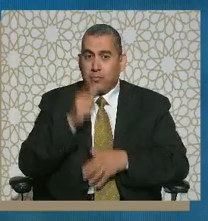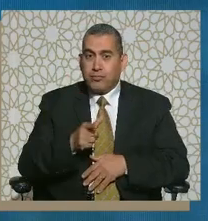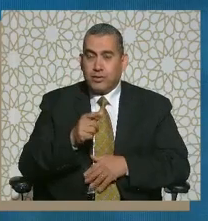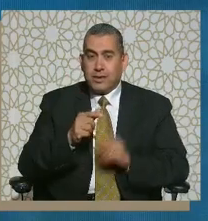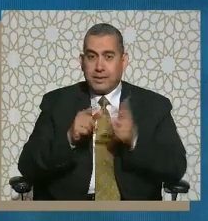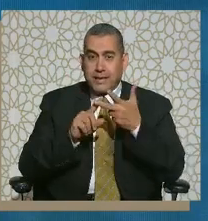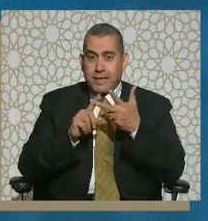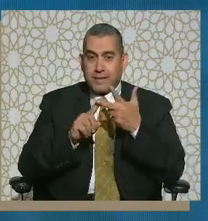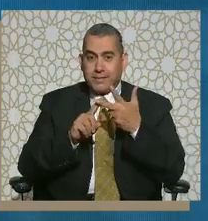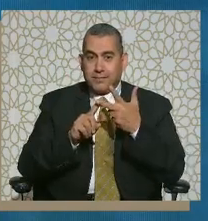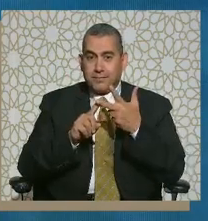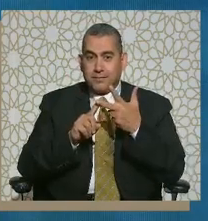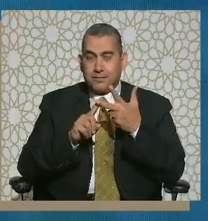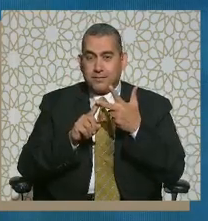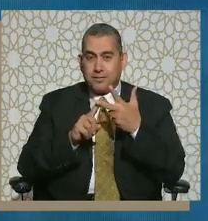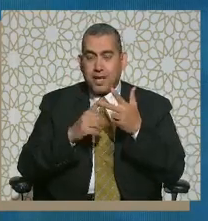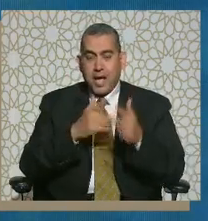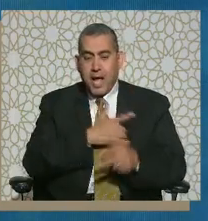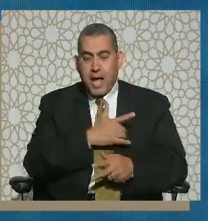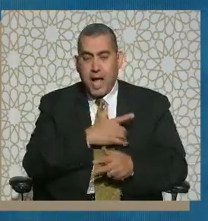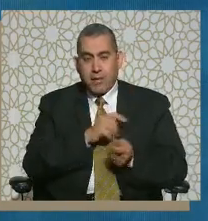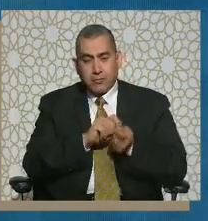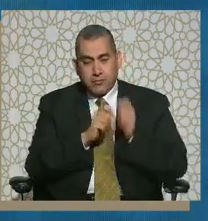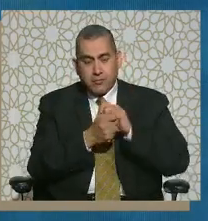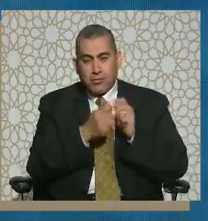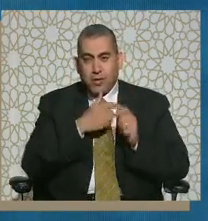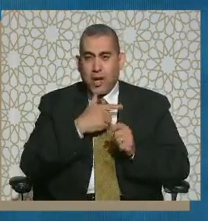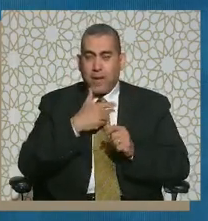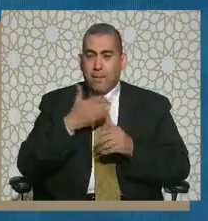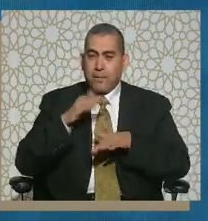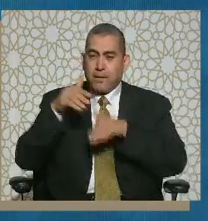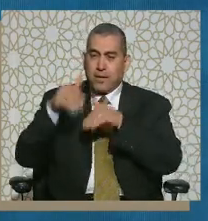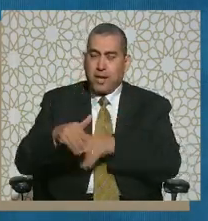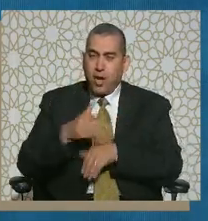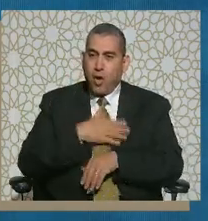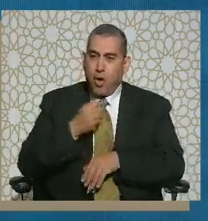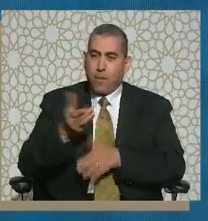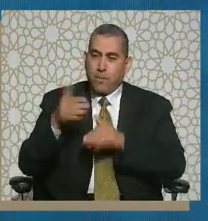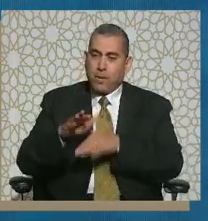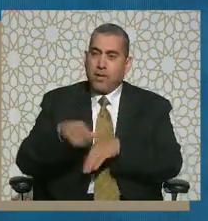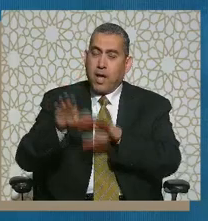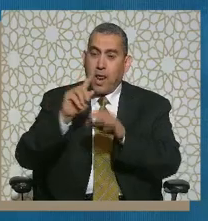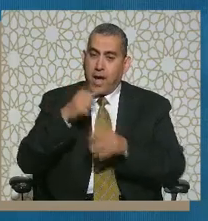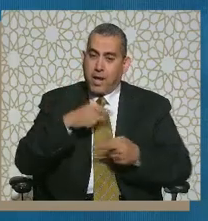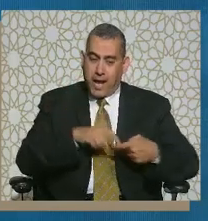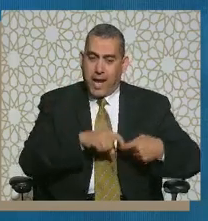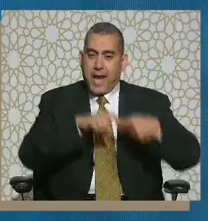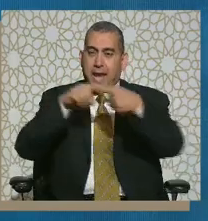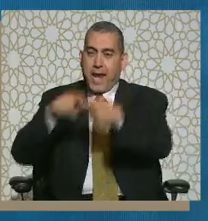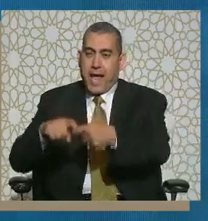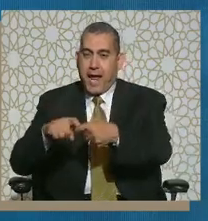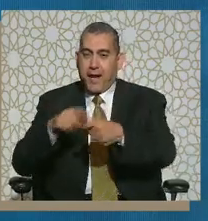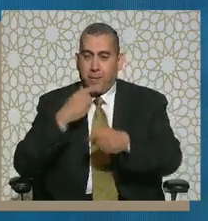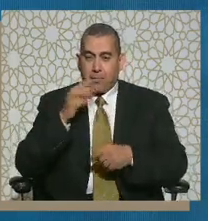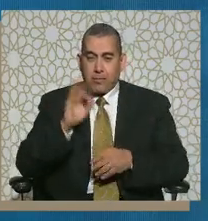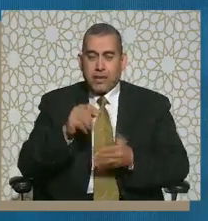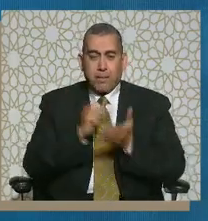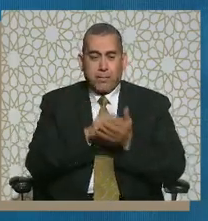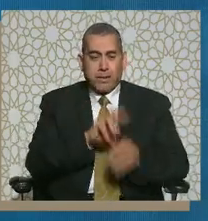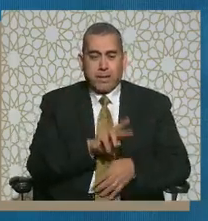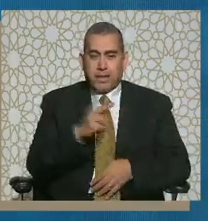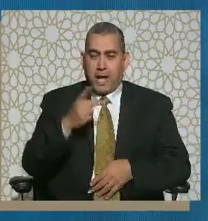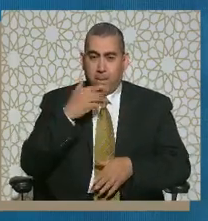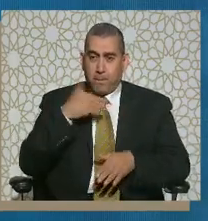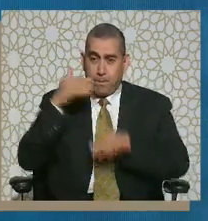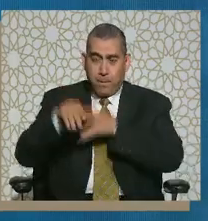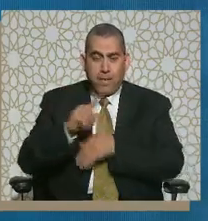حاجة غير في قلبك معنى فقد الأحبة من معنى الفقد إلى معنى الانتقال، وإن هم أصبحوا رموز وقيم في